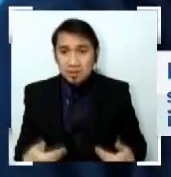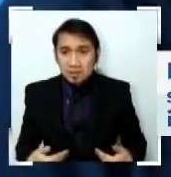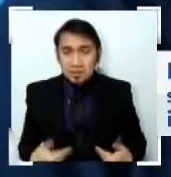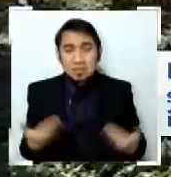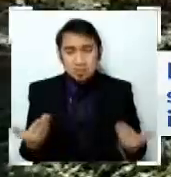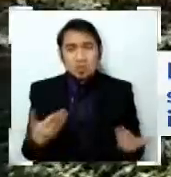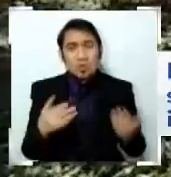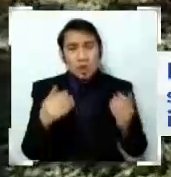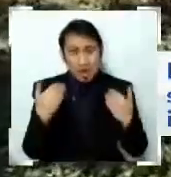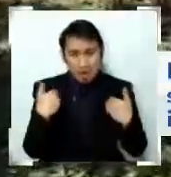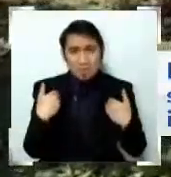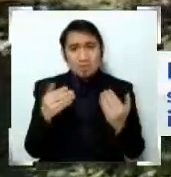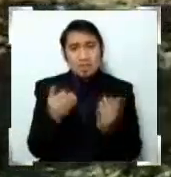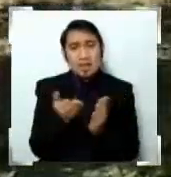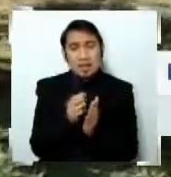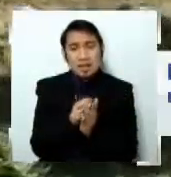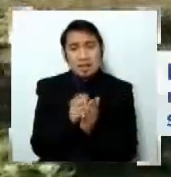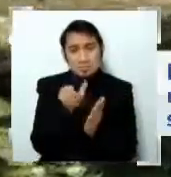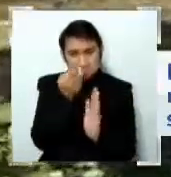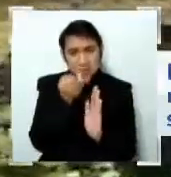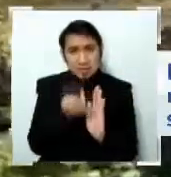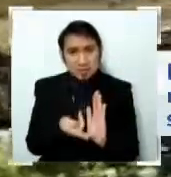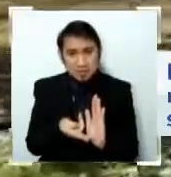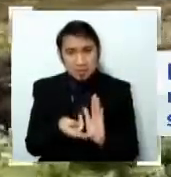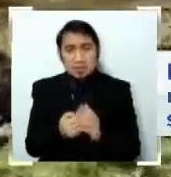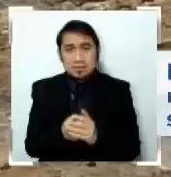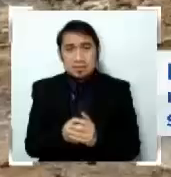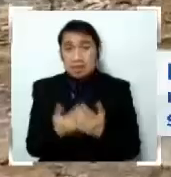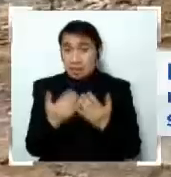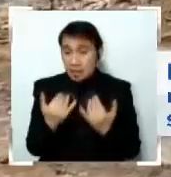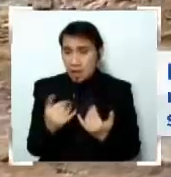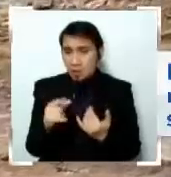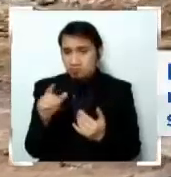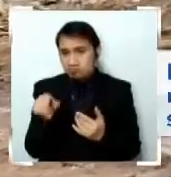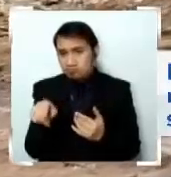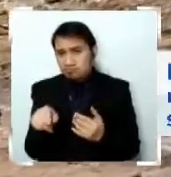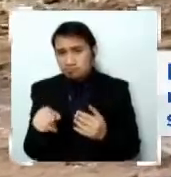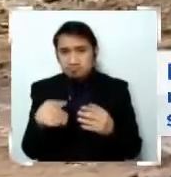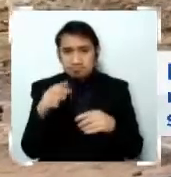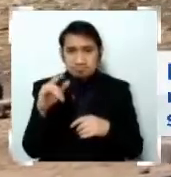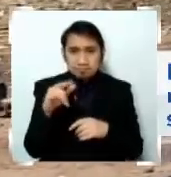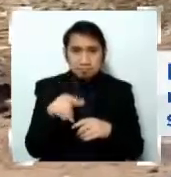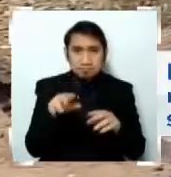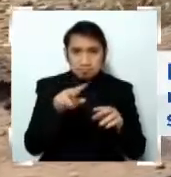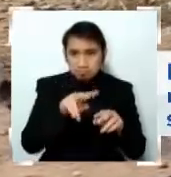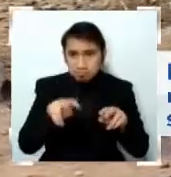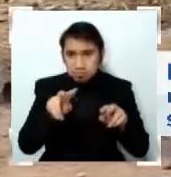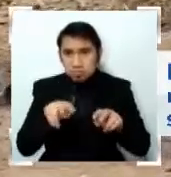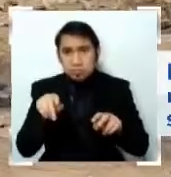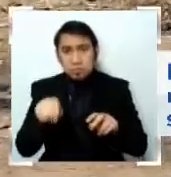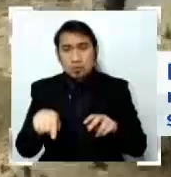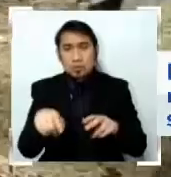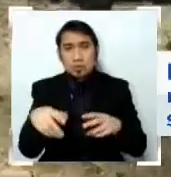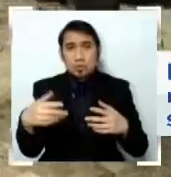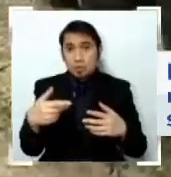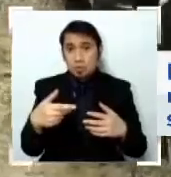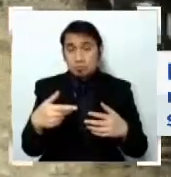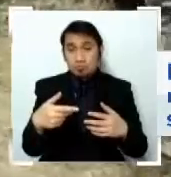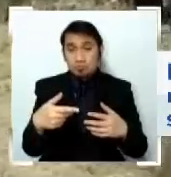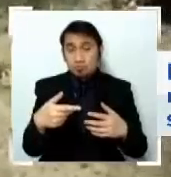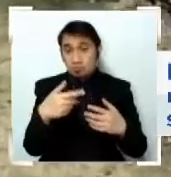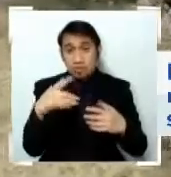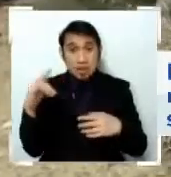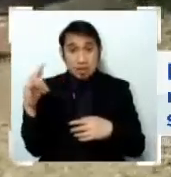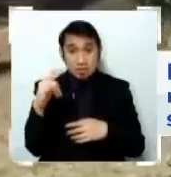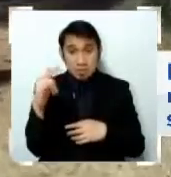namin maayos. Patuloy ang pag-recover sa bahagi ng eroplano bilang bahagi ng aircraft accident investigation. Ang data